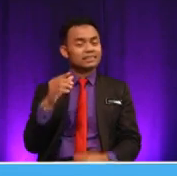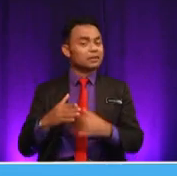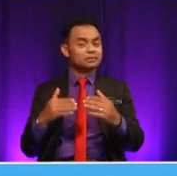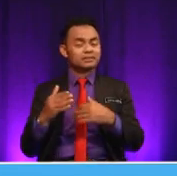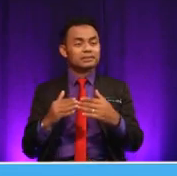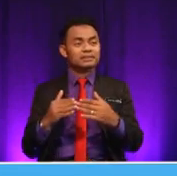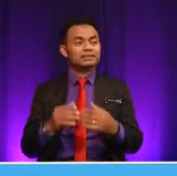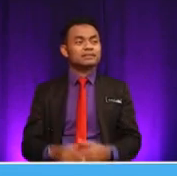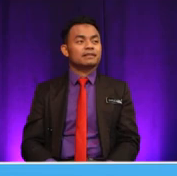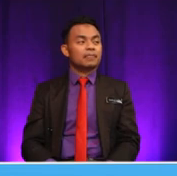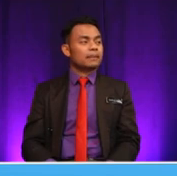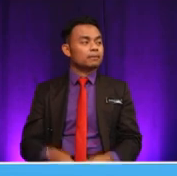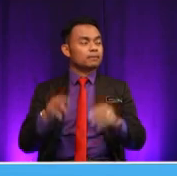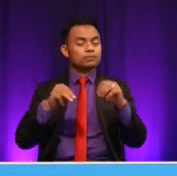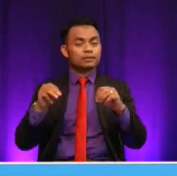kamu